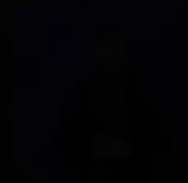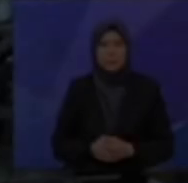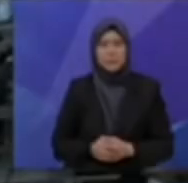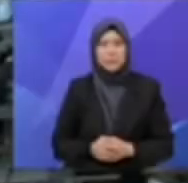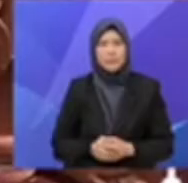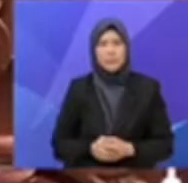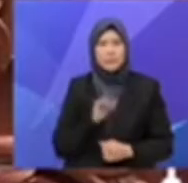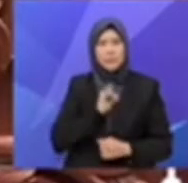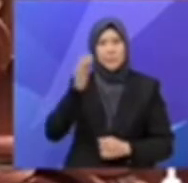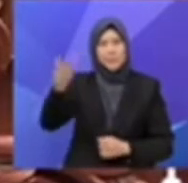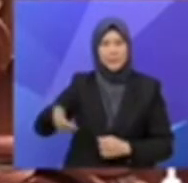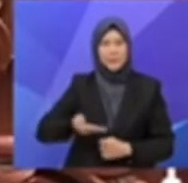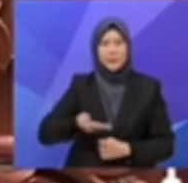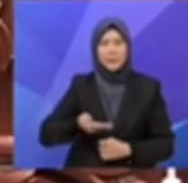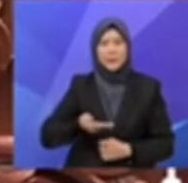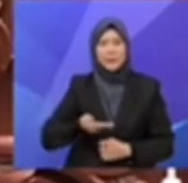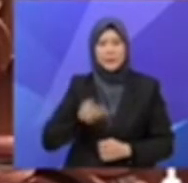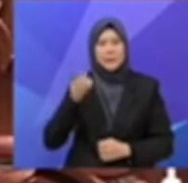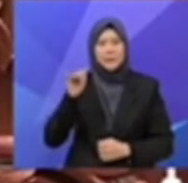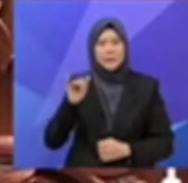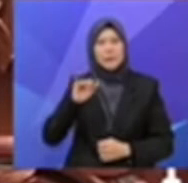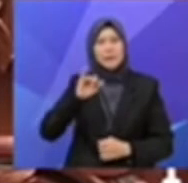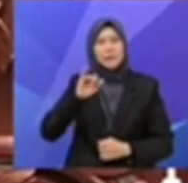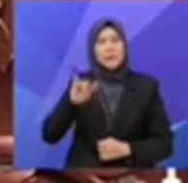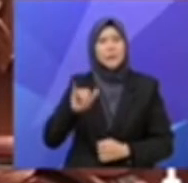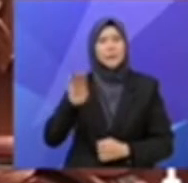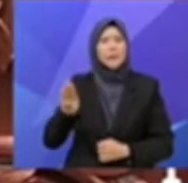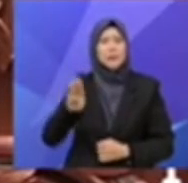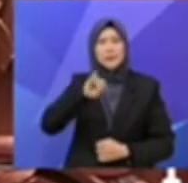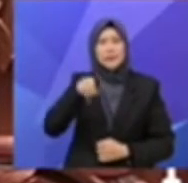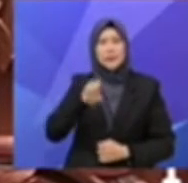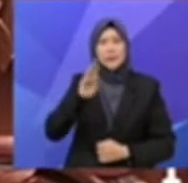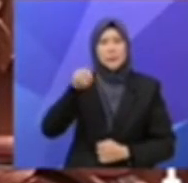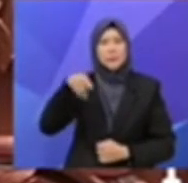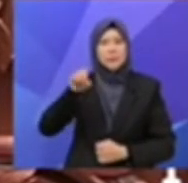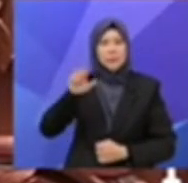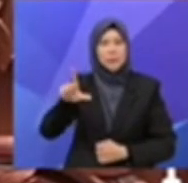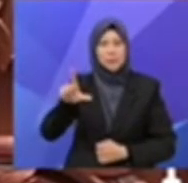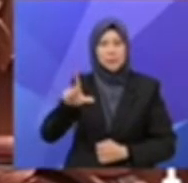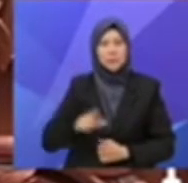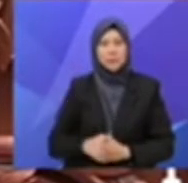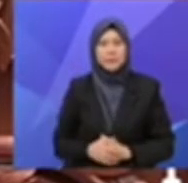saya jemput ya Mama jempol seseorang pertama